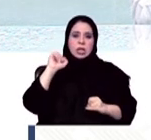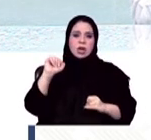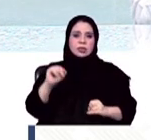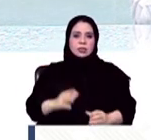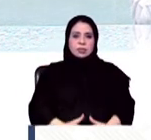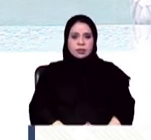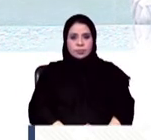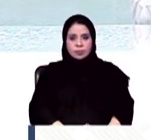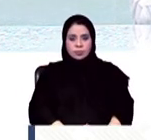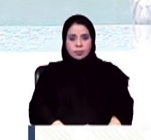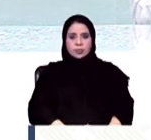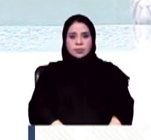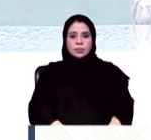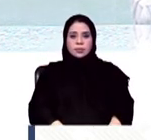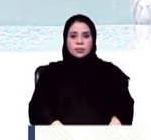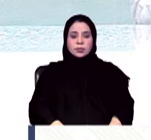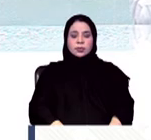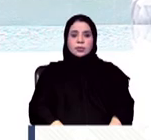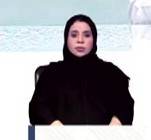الدوليه